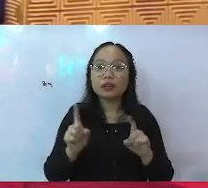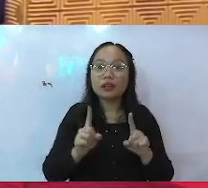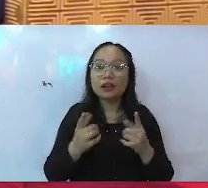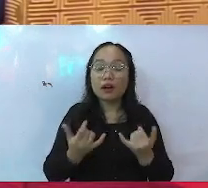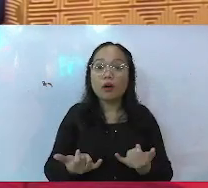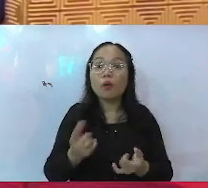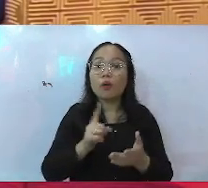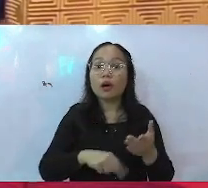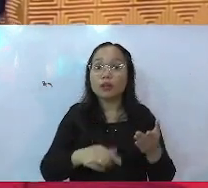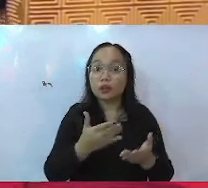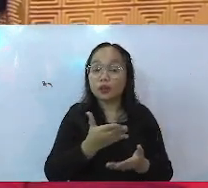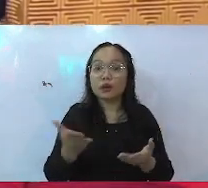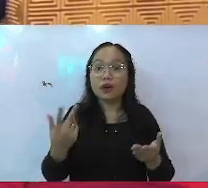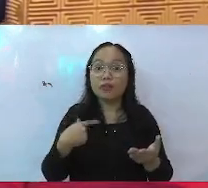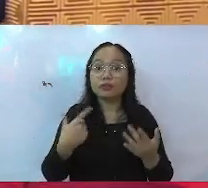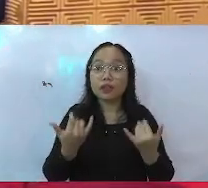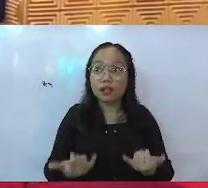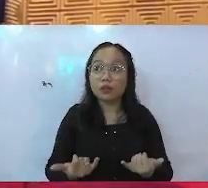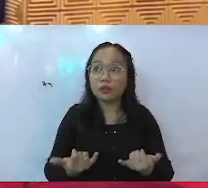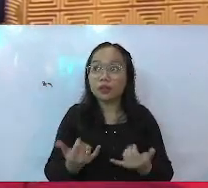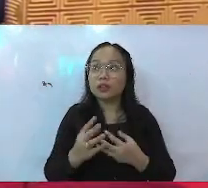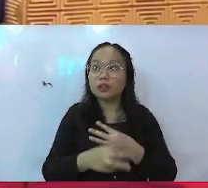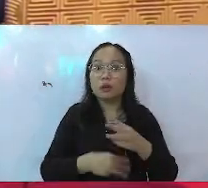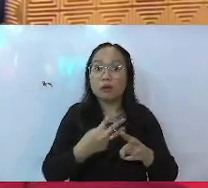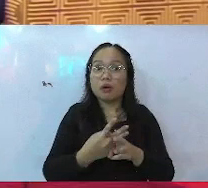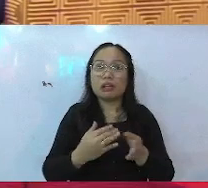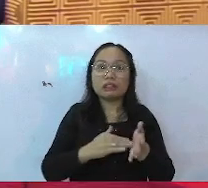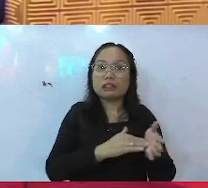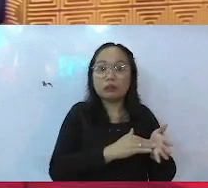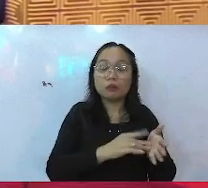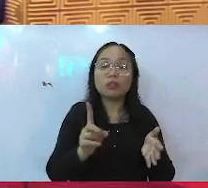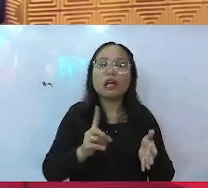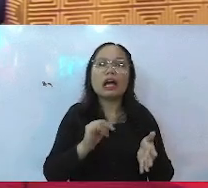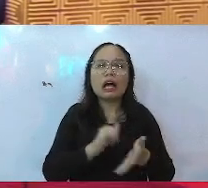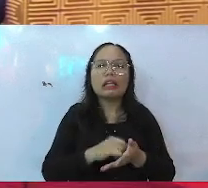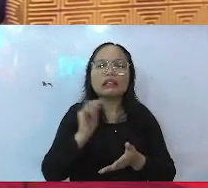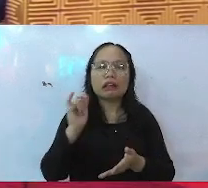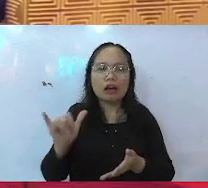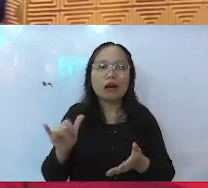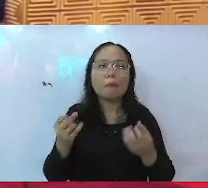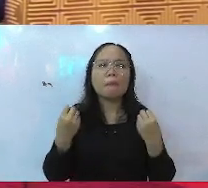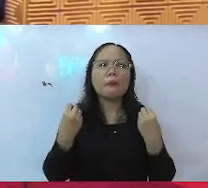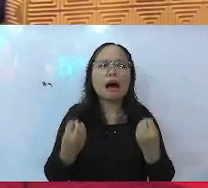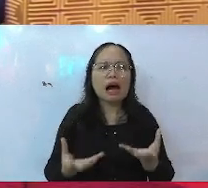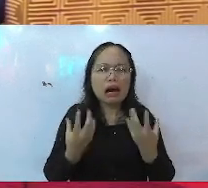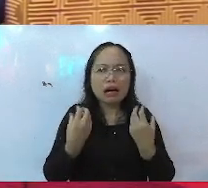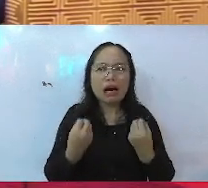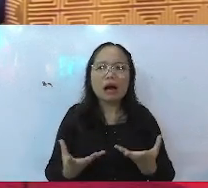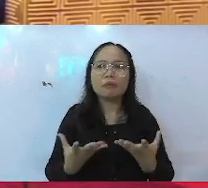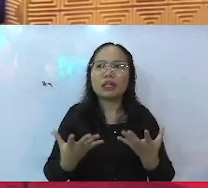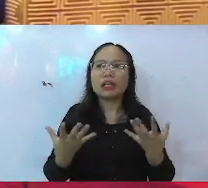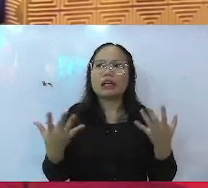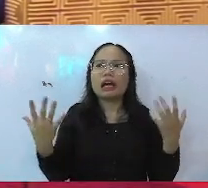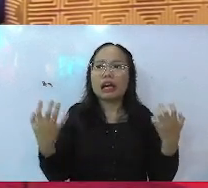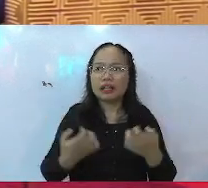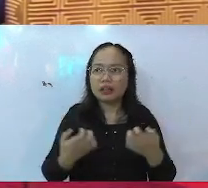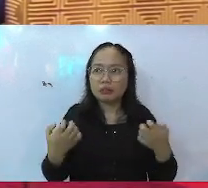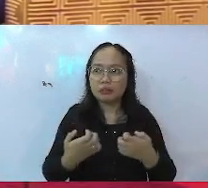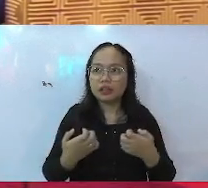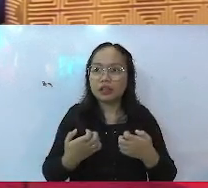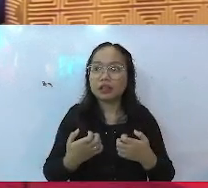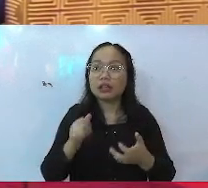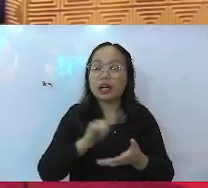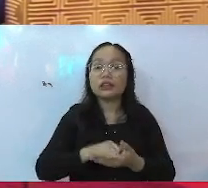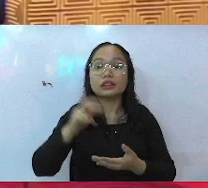have against the world is an Amen hindi mabilang yung sandatang ginagamit sa inyo ni